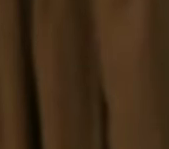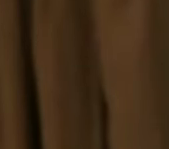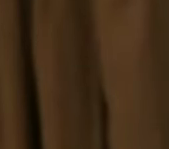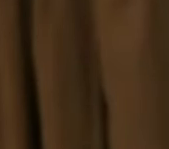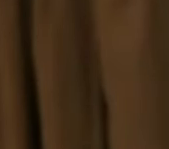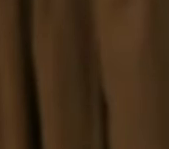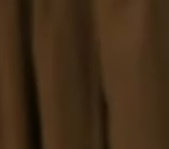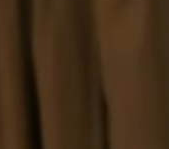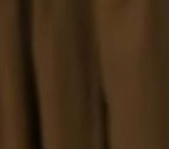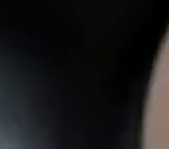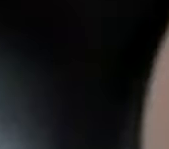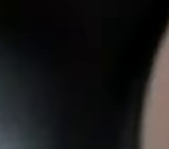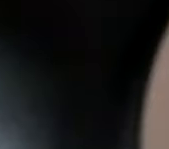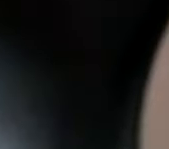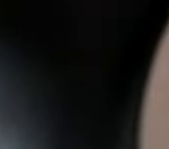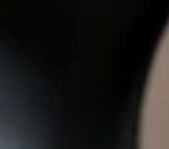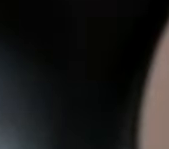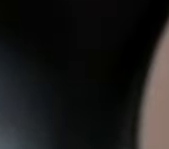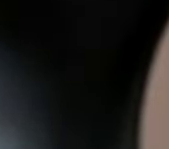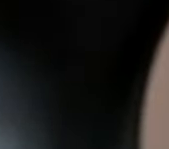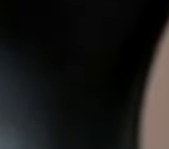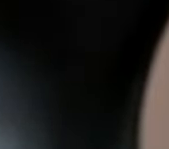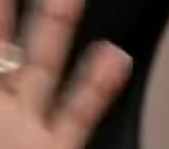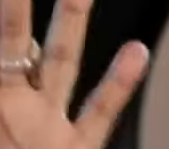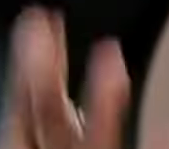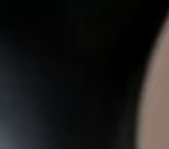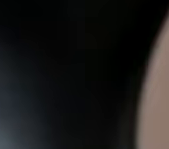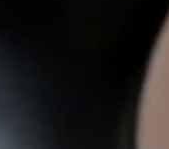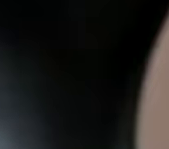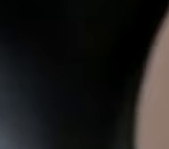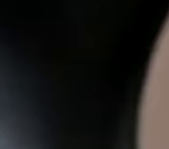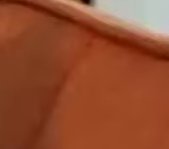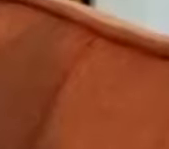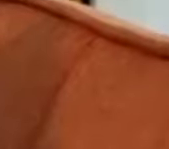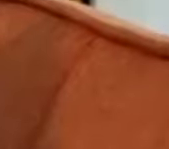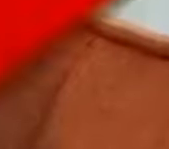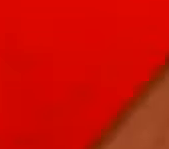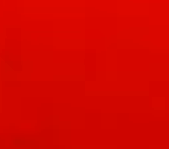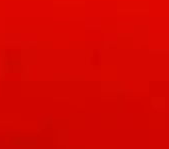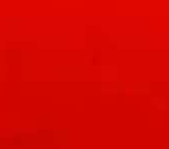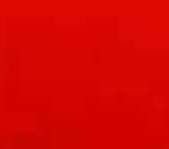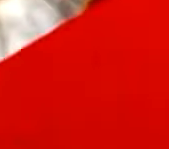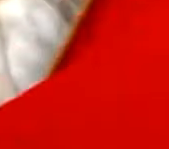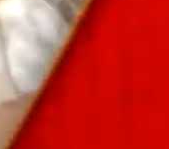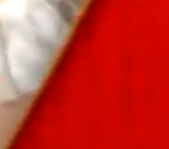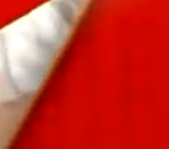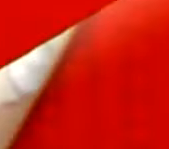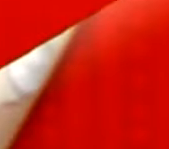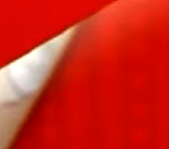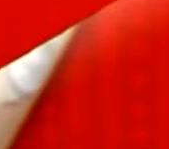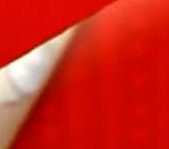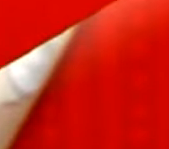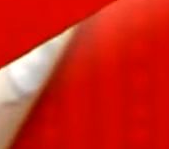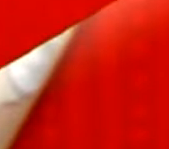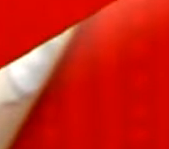You know exactly what I mean. Ama uona hapa ni chooni, utaingia unavyotaka, utoke unavyotaka.